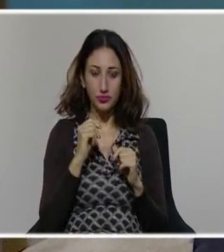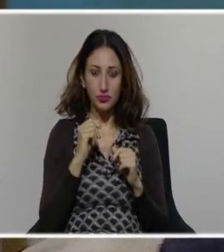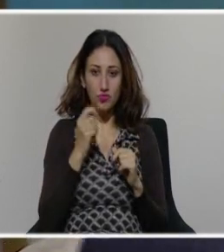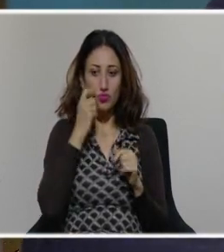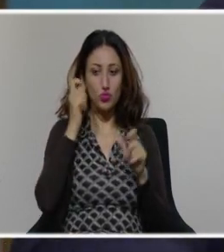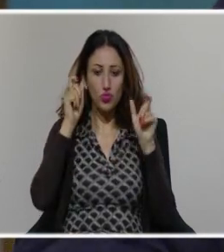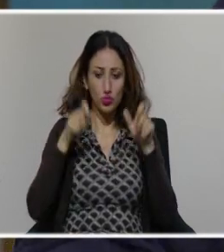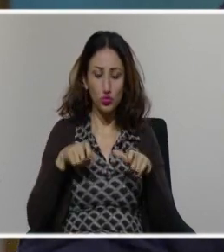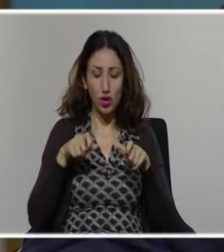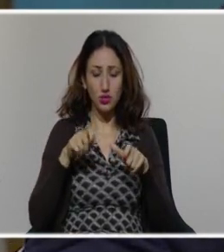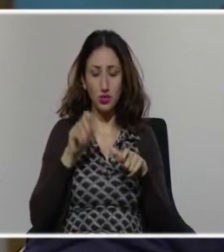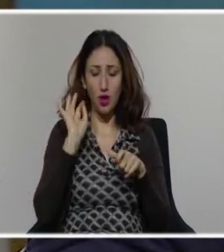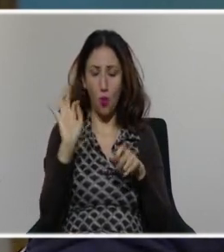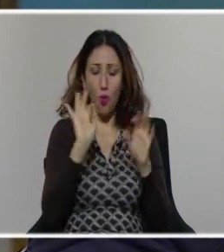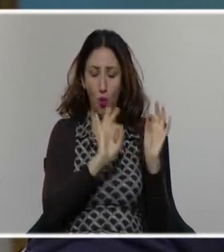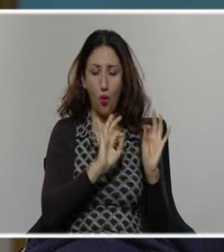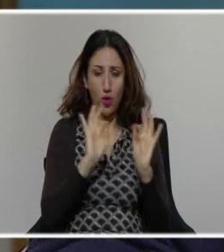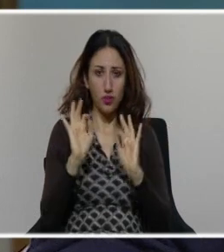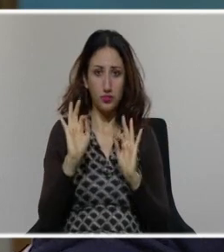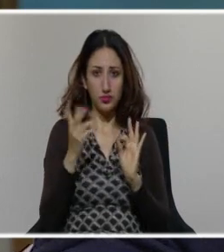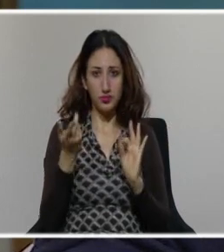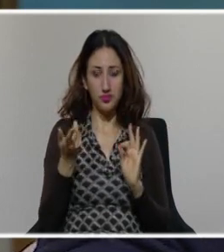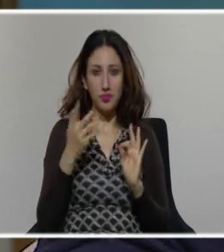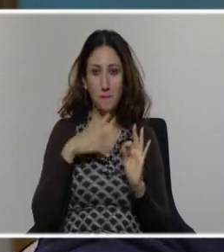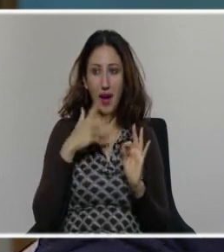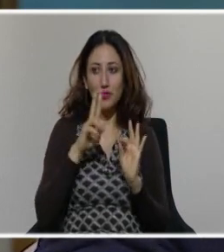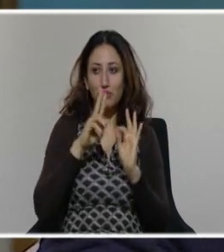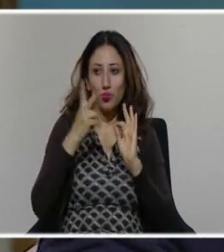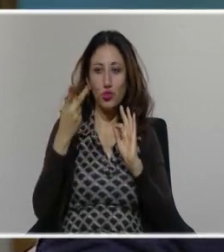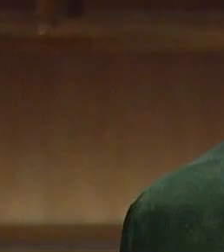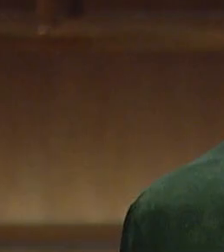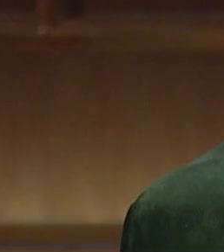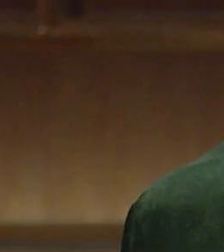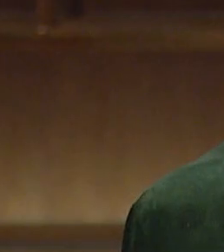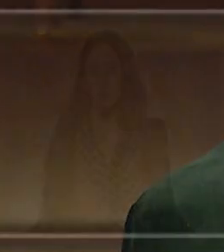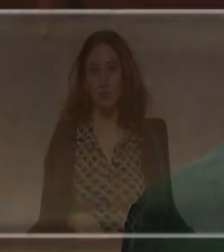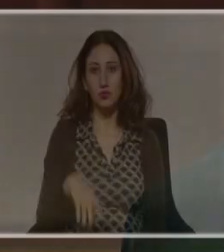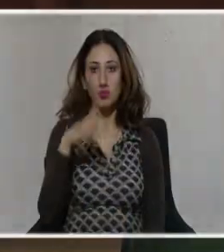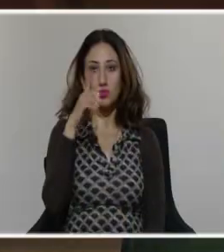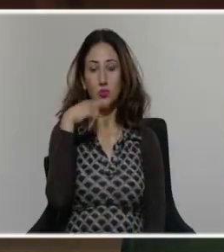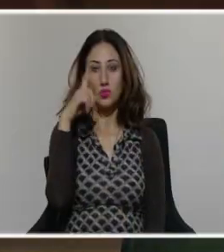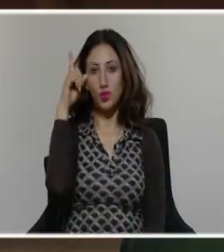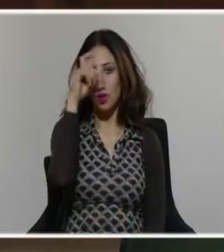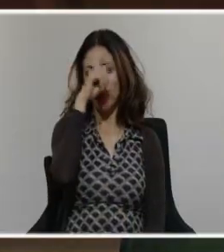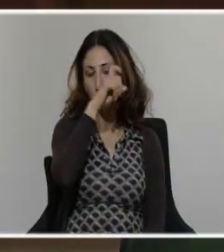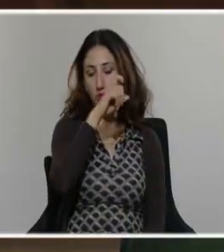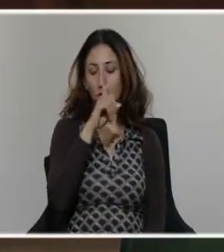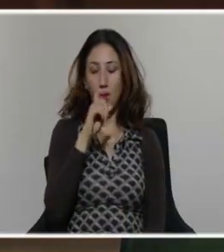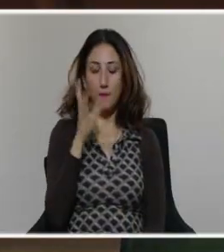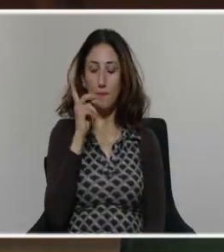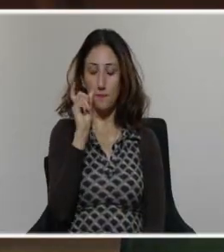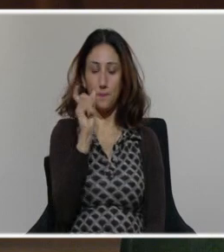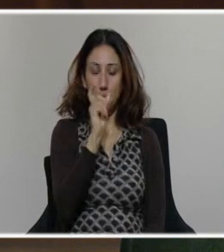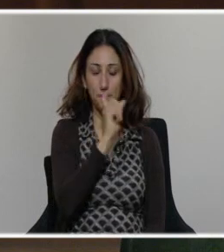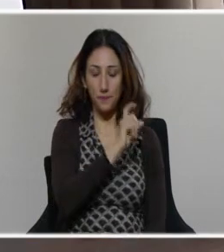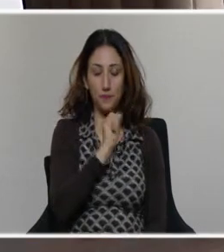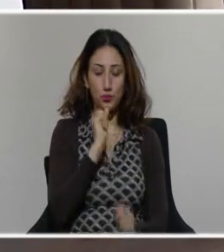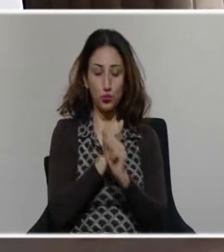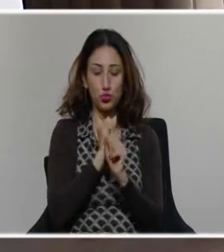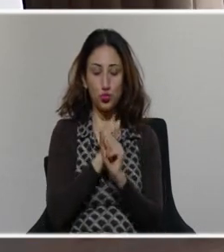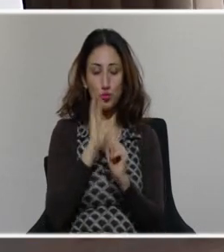الشخصيه يعني مش عارفه، بتحس انك انت في حاجات لسه جواك عايز تعملها. احمد، اصعب مشاهد بالنسبه لك في المسلسل كانت ايه؟ لا